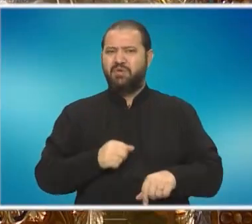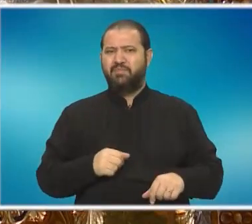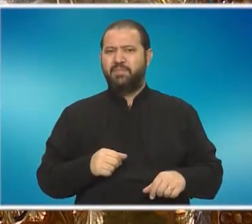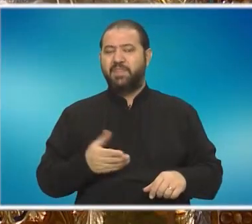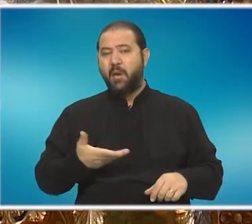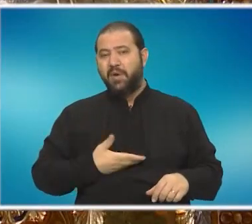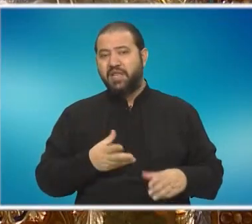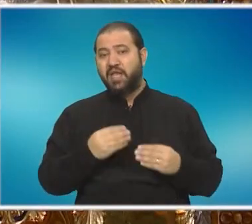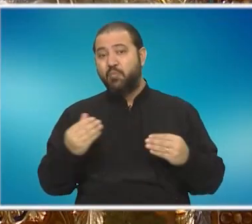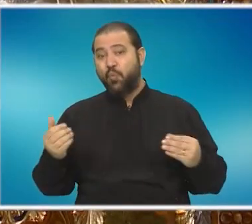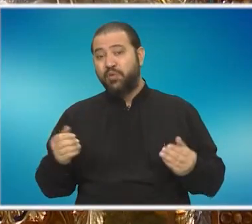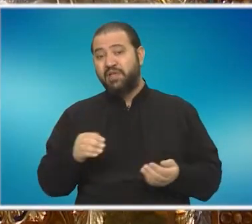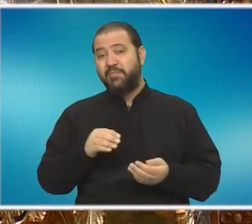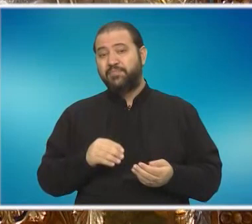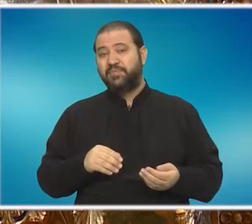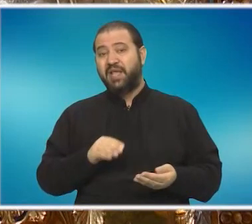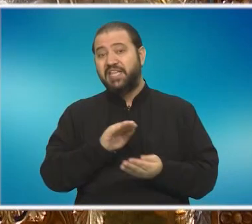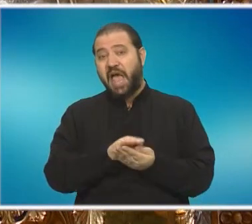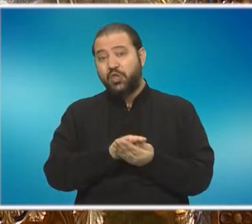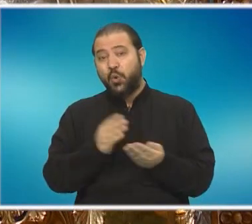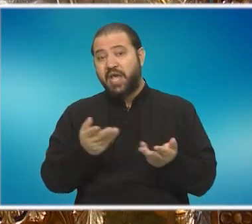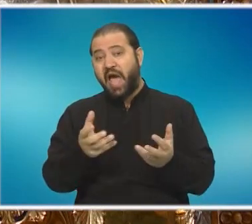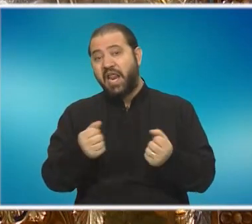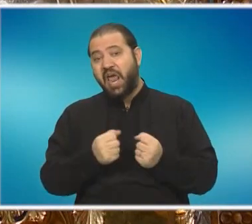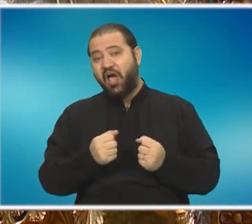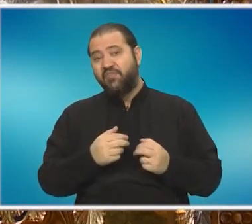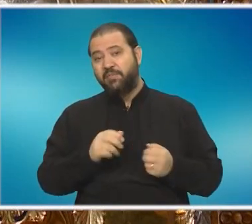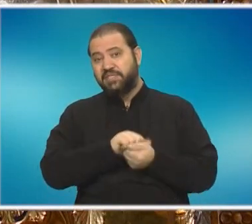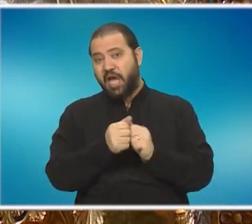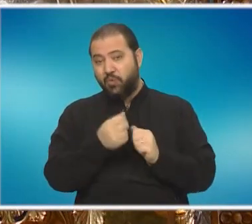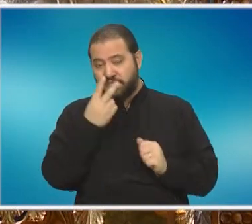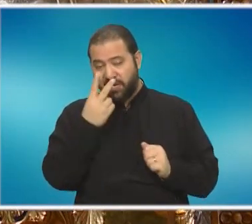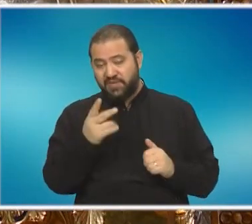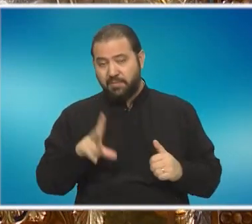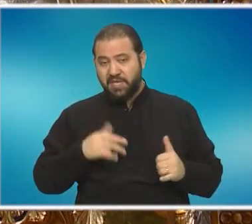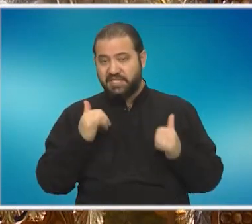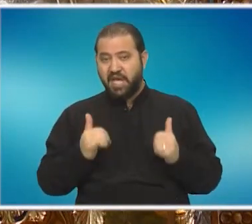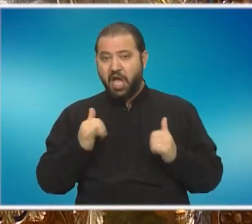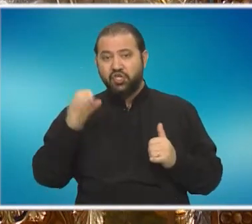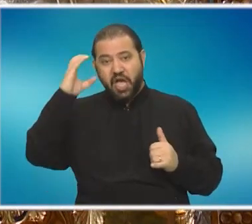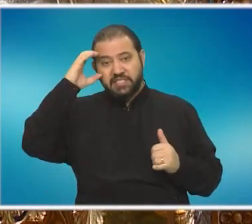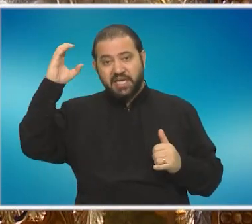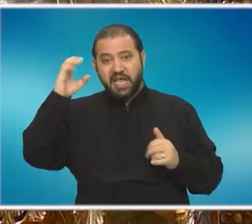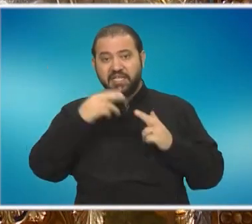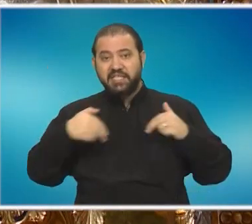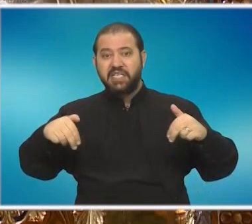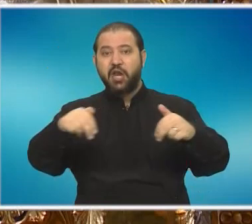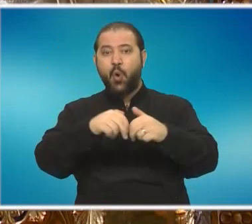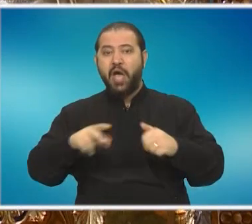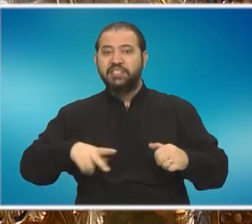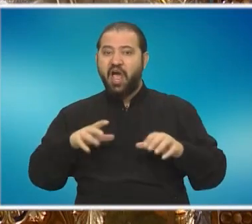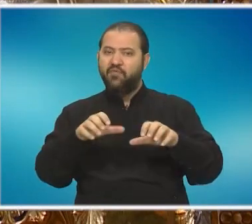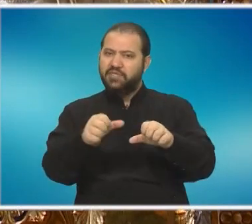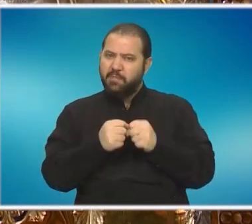multele responsabilități pe care ar trebui să le avem sau măcar să le vedem este că această credință noastră a